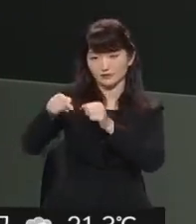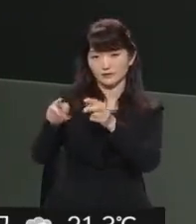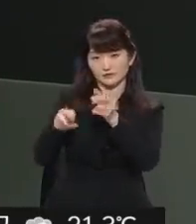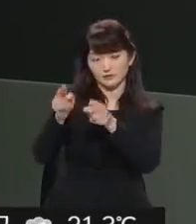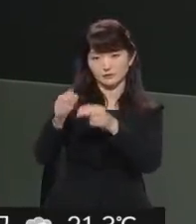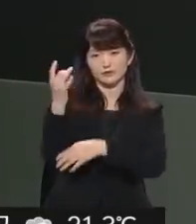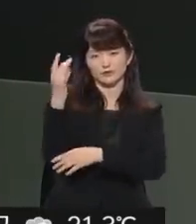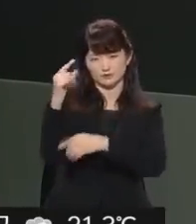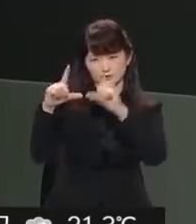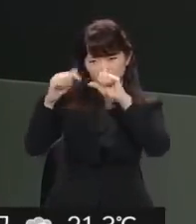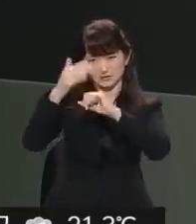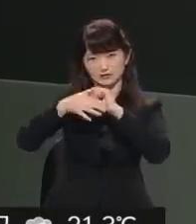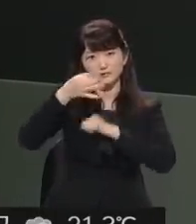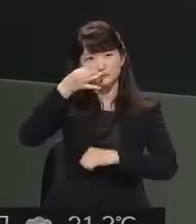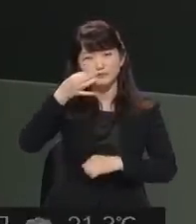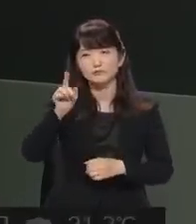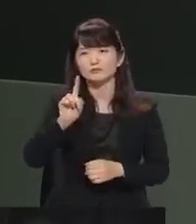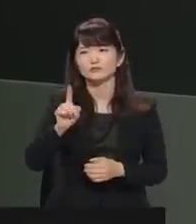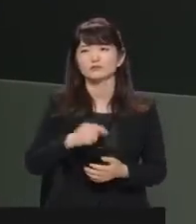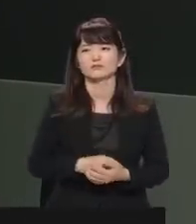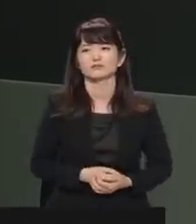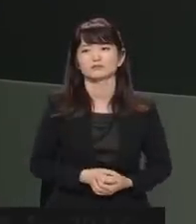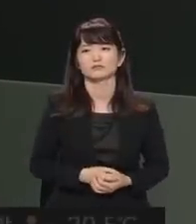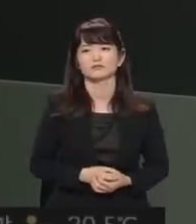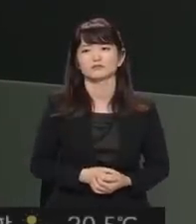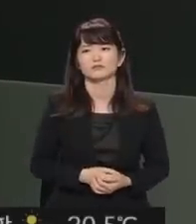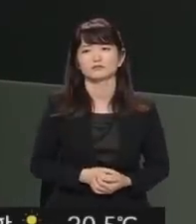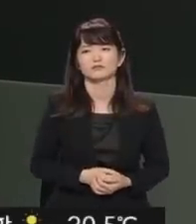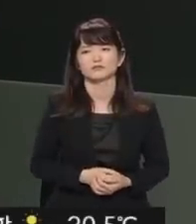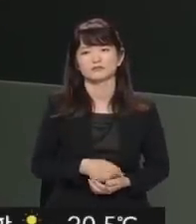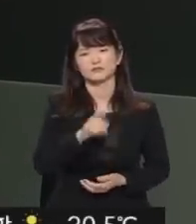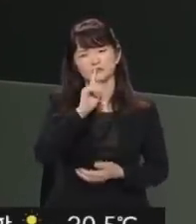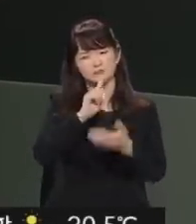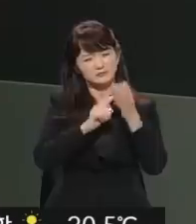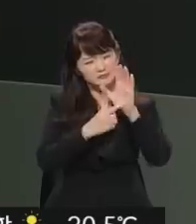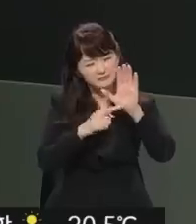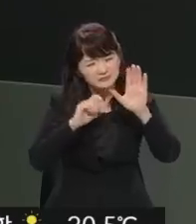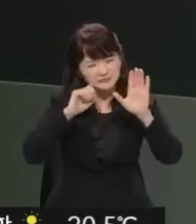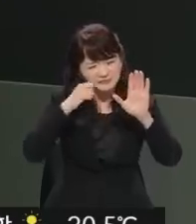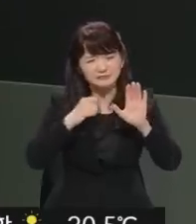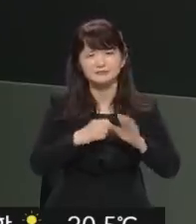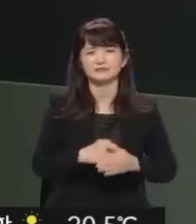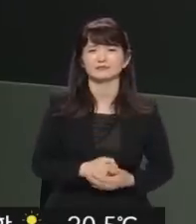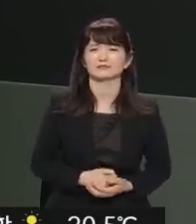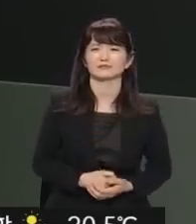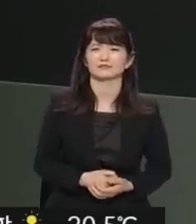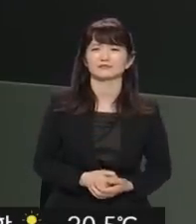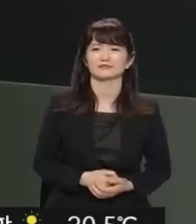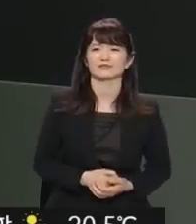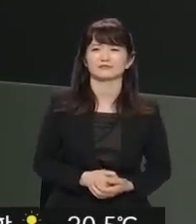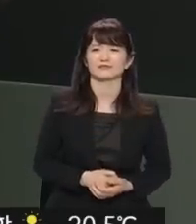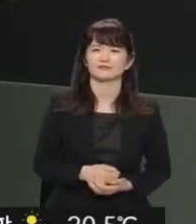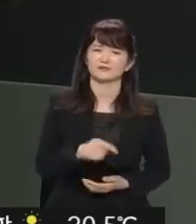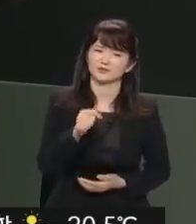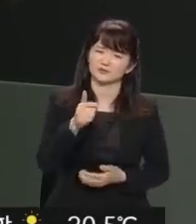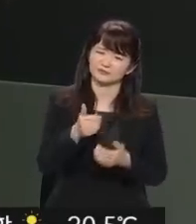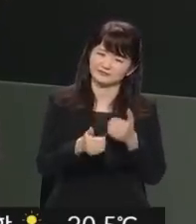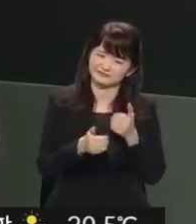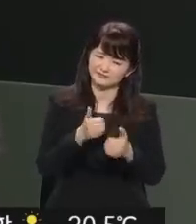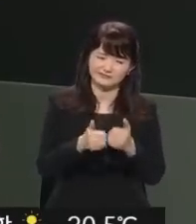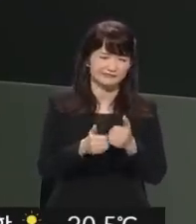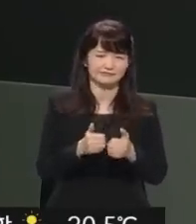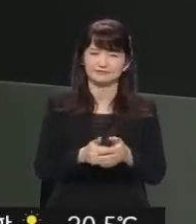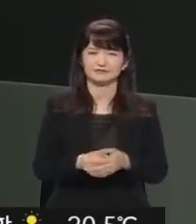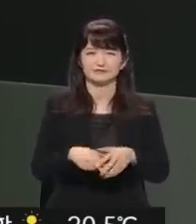저 원본 사진을 보면 말로 참 표현을 할 수가 없는데 아무튼 좀 그래요 그래가지고